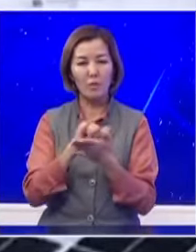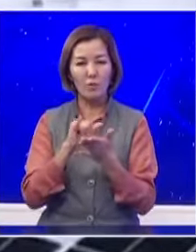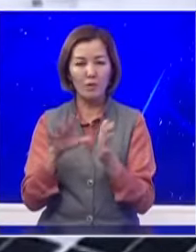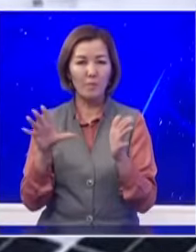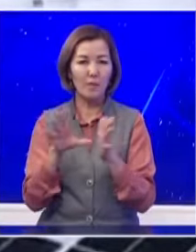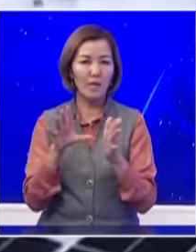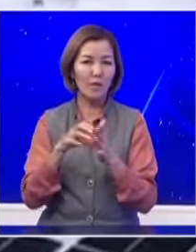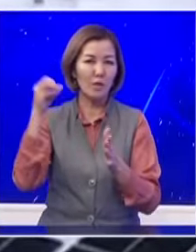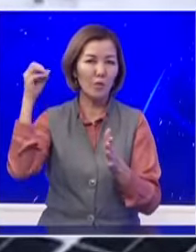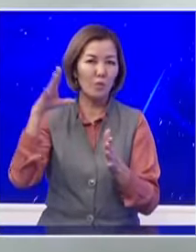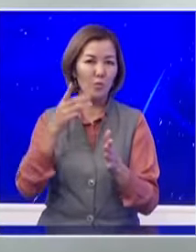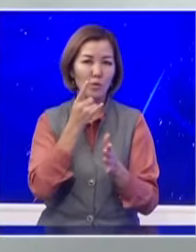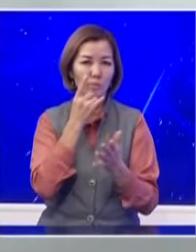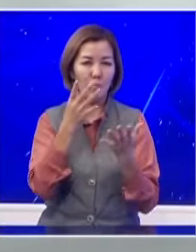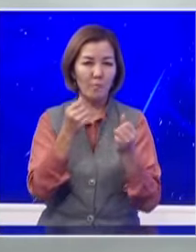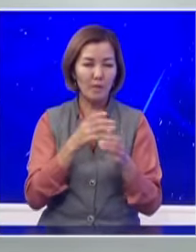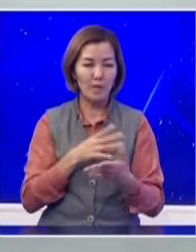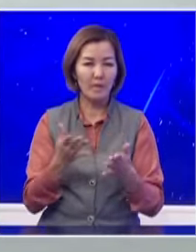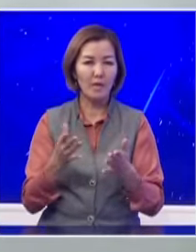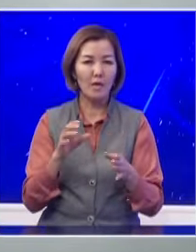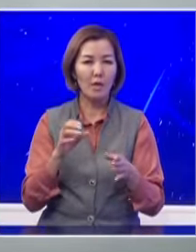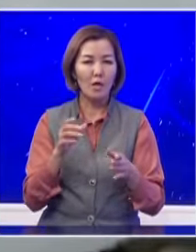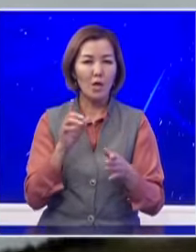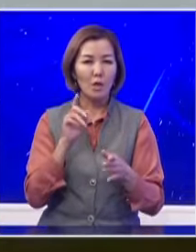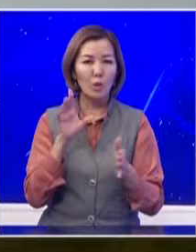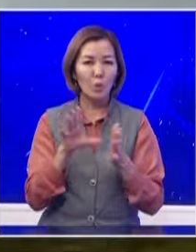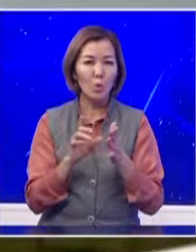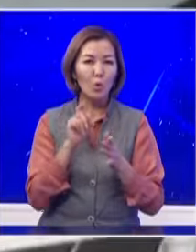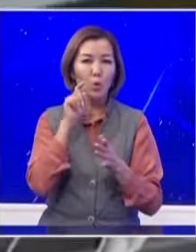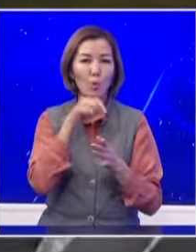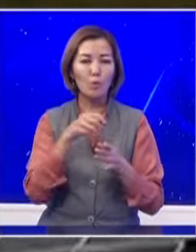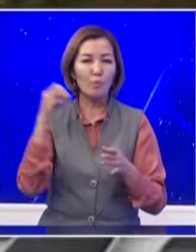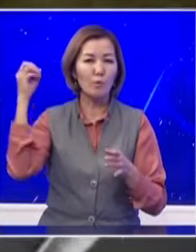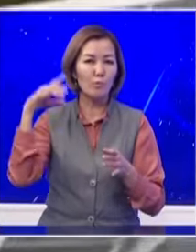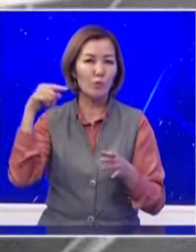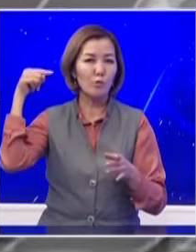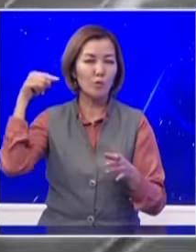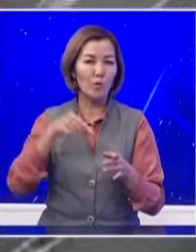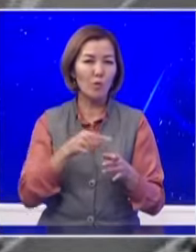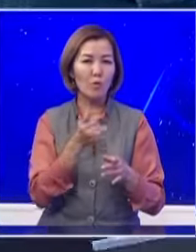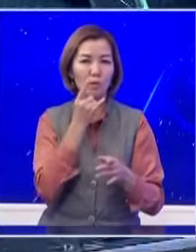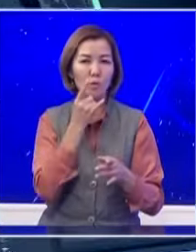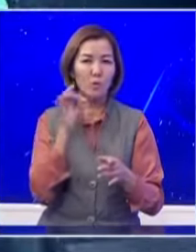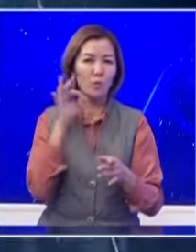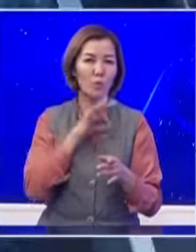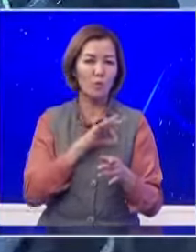қол жеткізіп отыр. Ел билігі халықты тоқты үнемдеп, күн сәулесін қуат ретінде кеңінен пайдалануға шақырады.